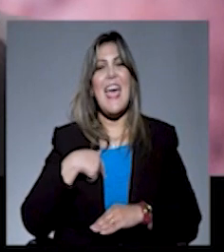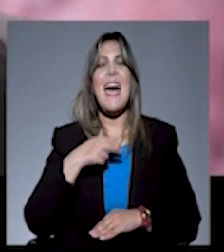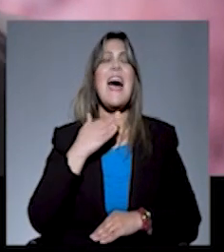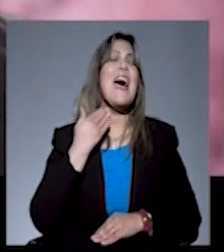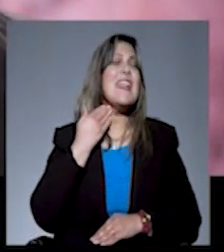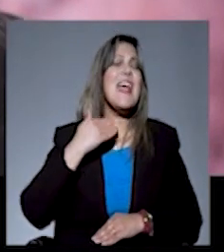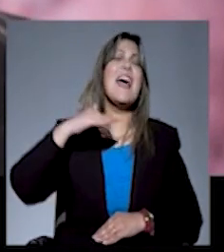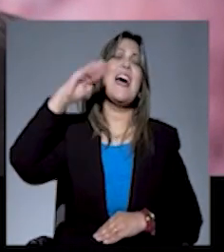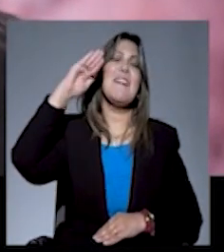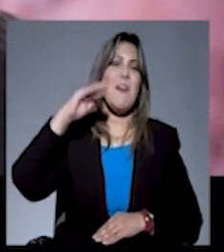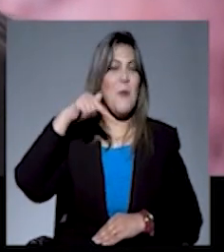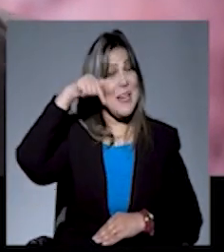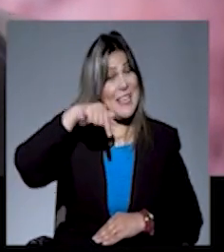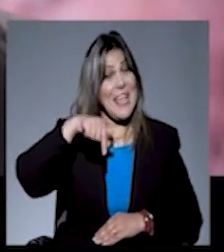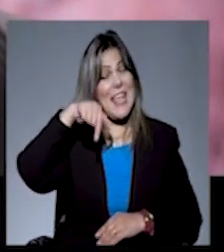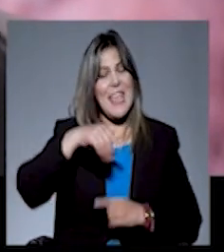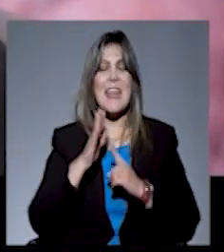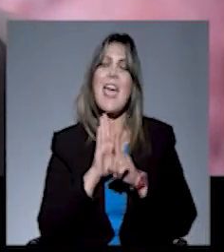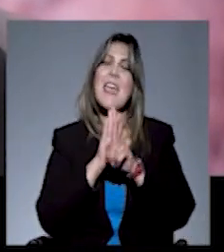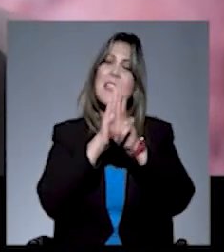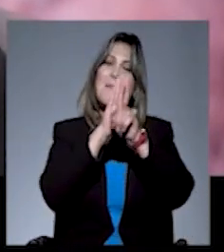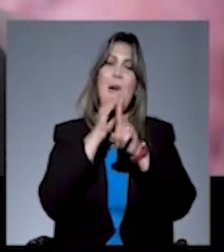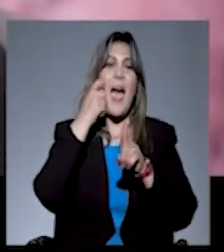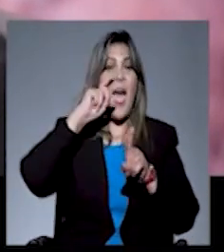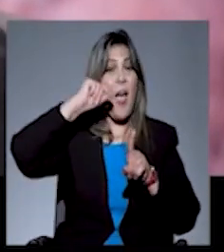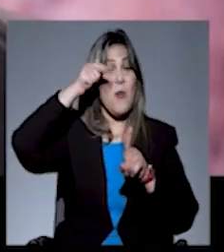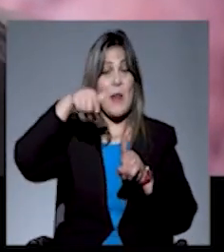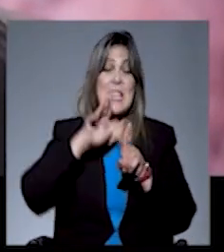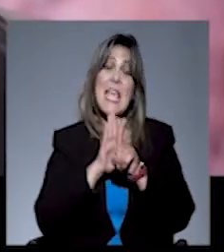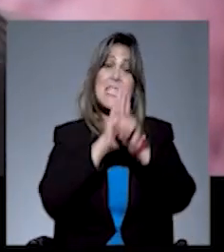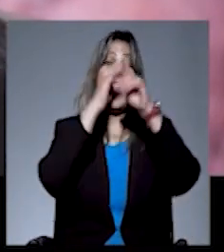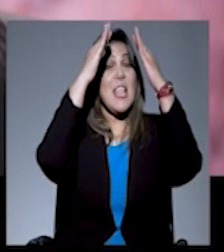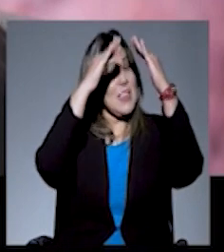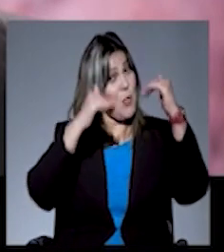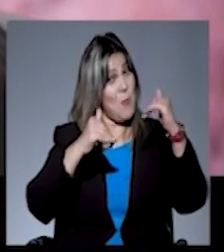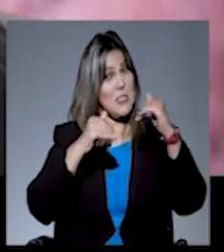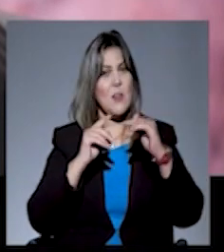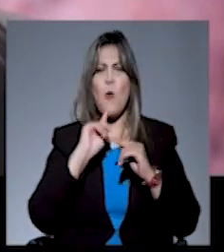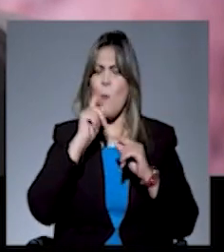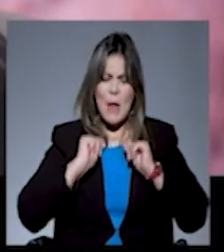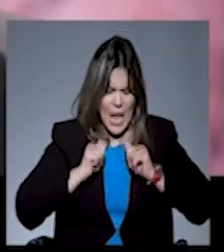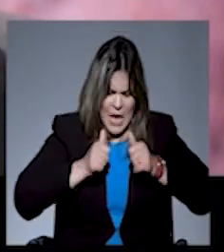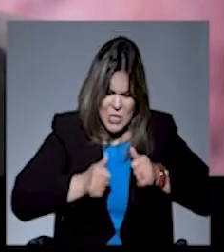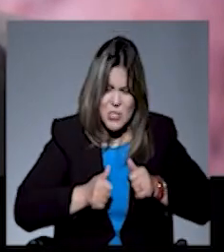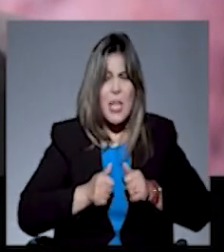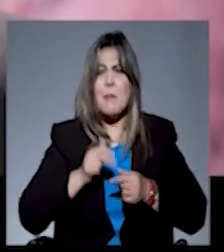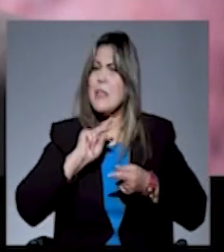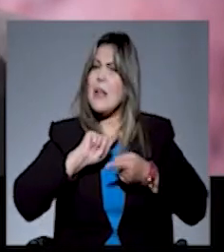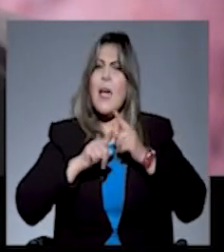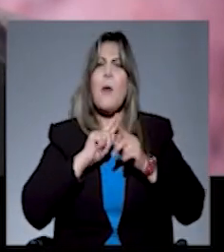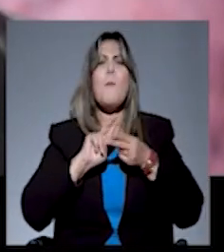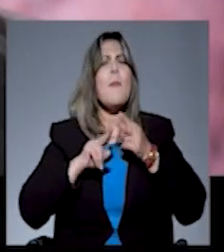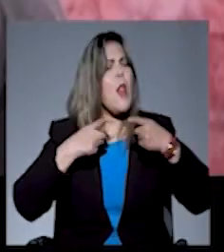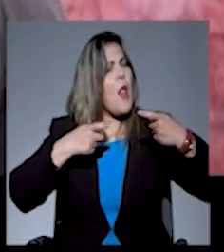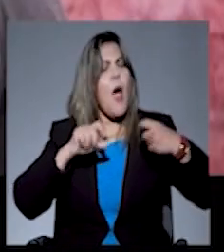مع رجل ساند مصر بكل قوته ولم ينحني امام الكثير من التهديدات سواء ليه